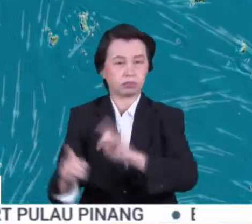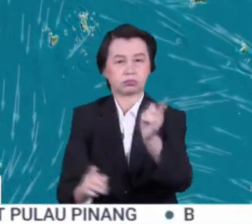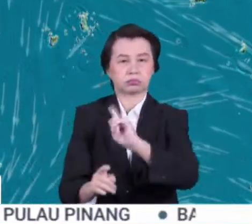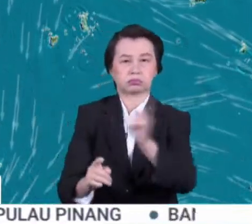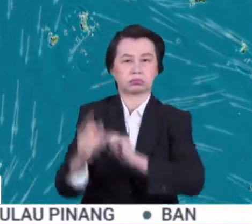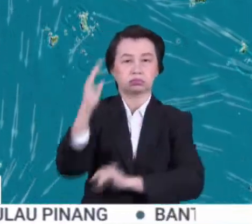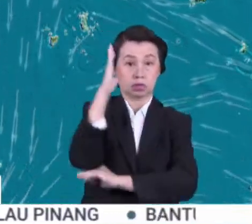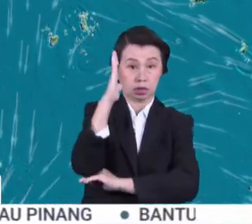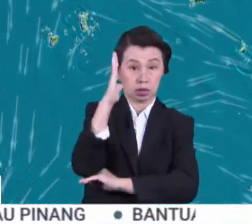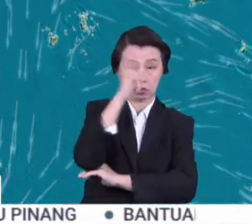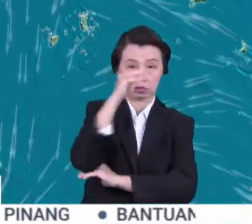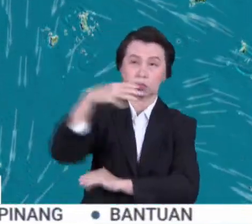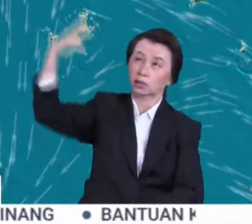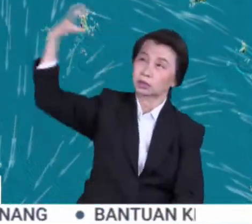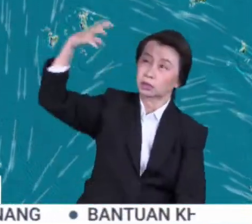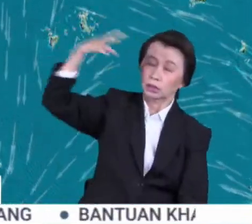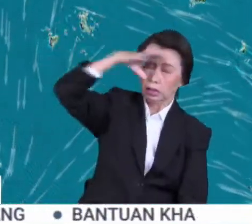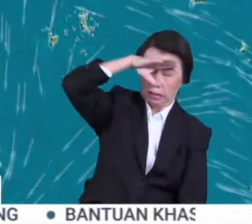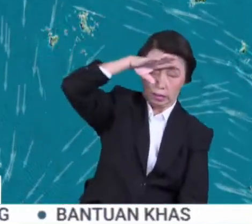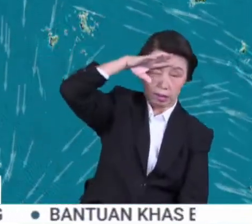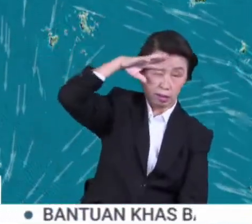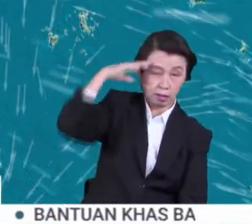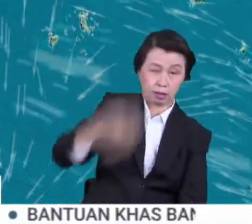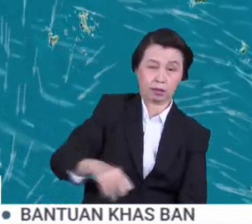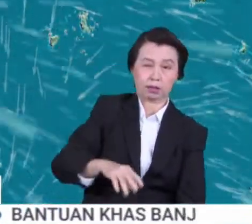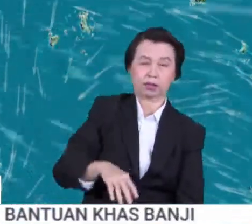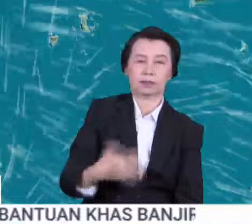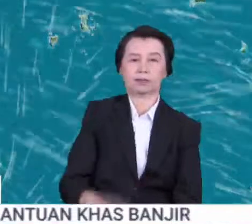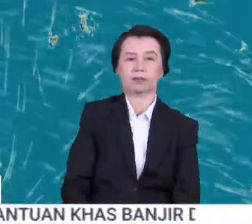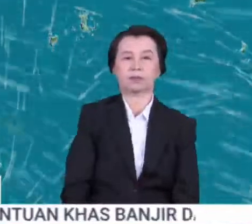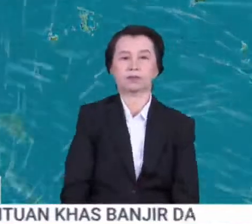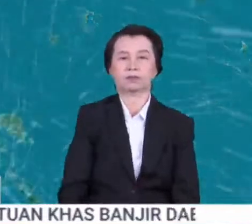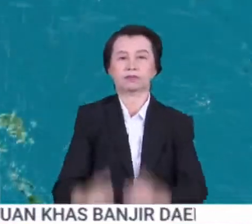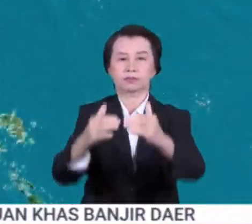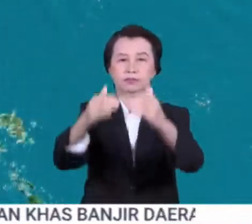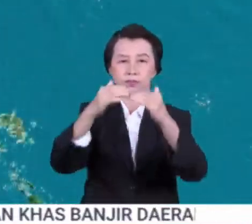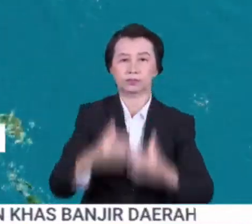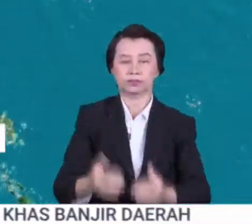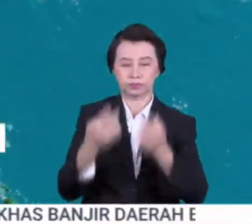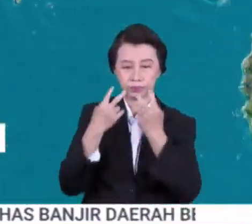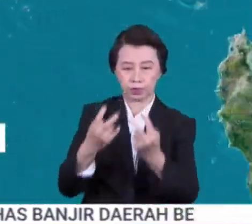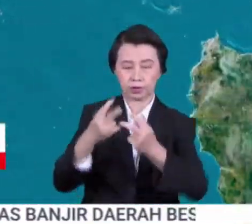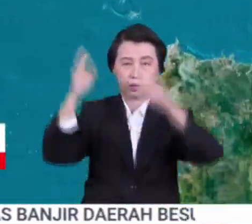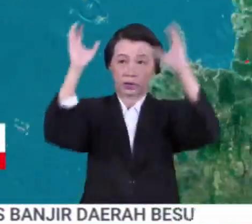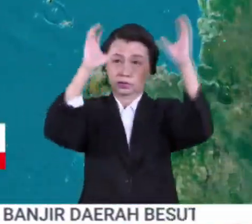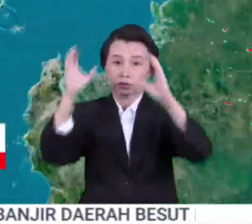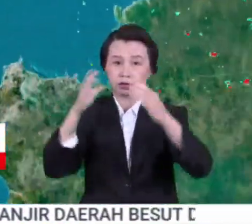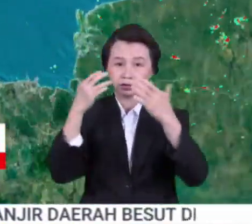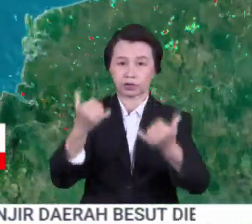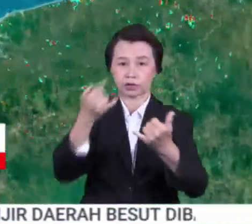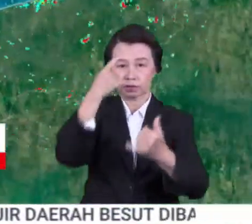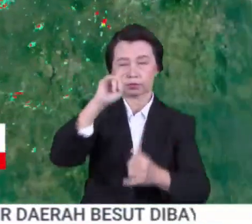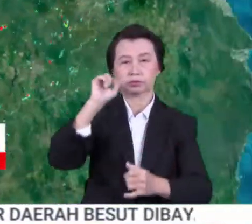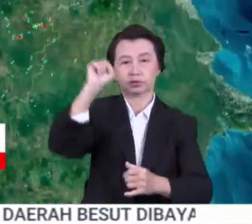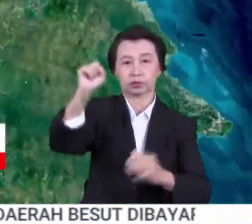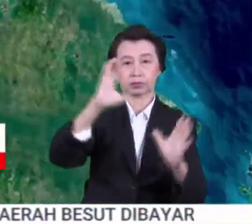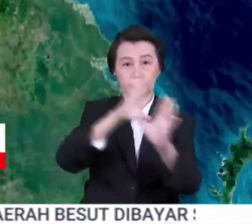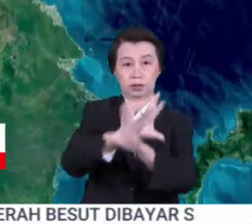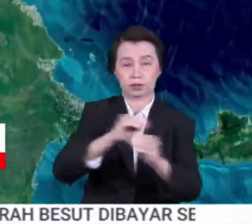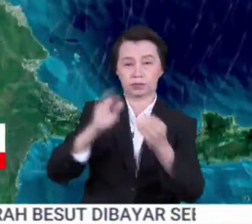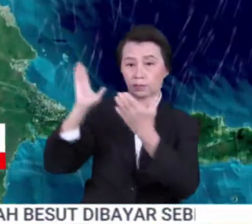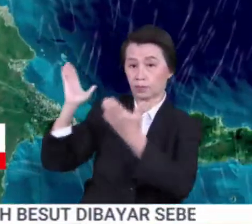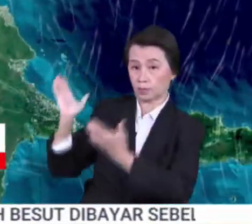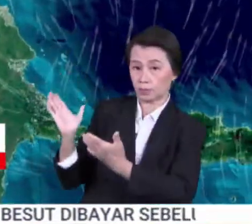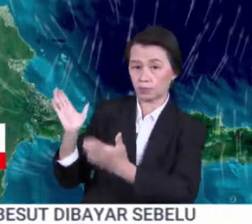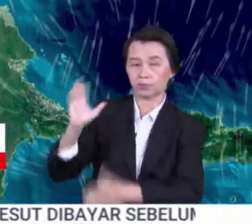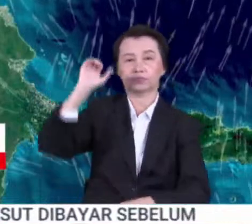hari berikutan keadaan cuaca yang agak panas terik. Seterusnya kita lihat pula keadaan cuaca semasa untuk negeri Sabah dan juga Sarawak. Bagi